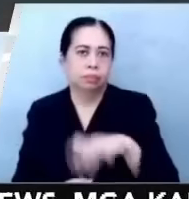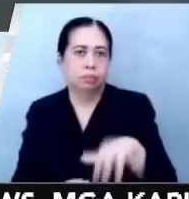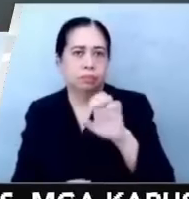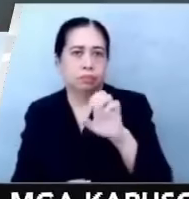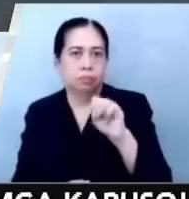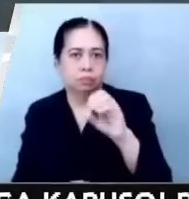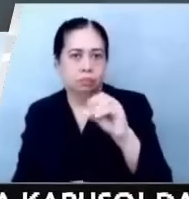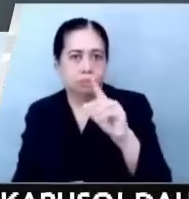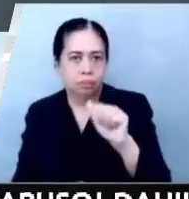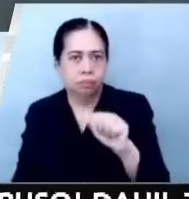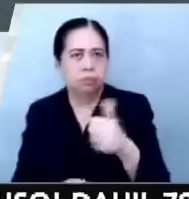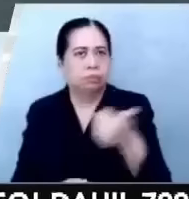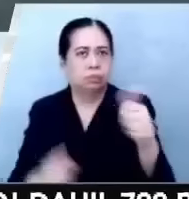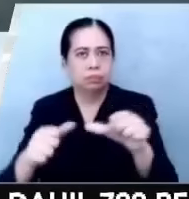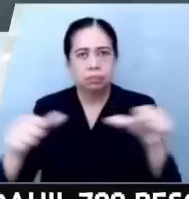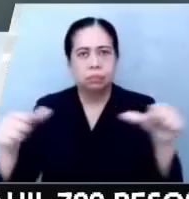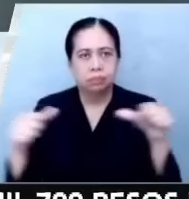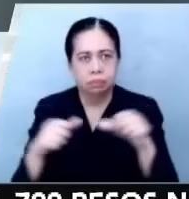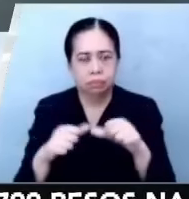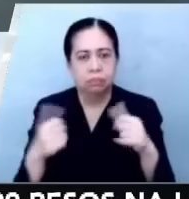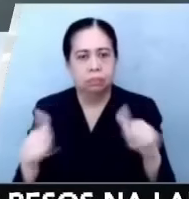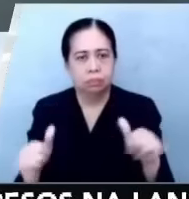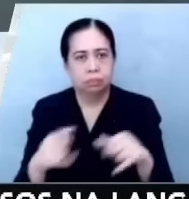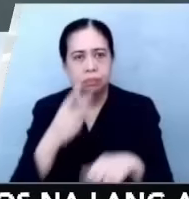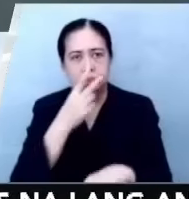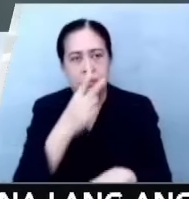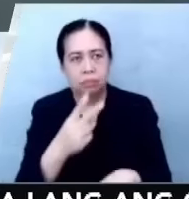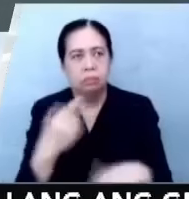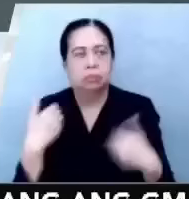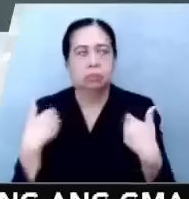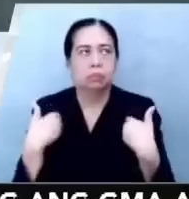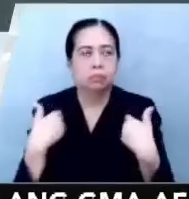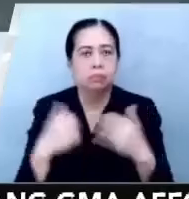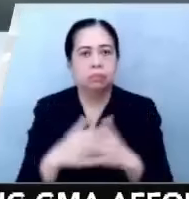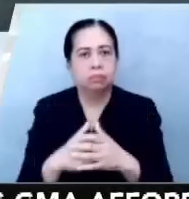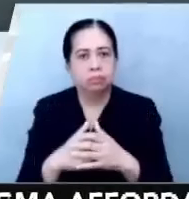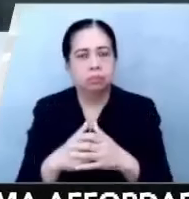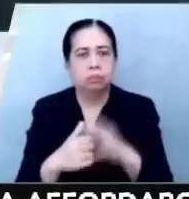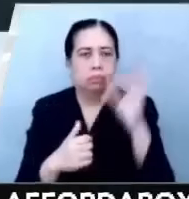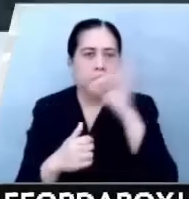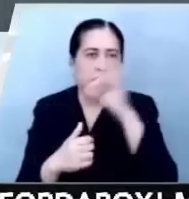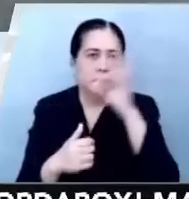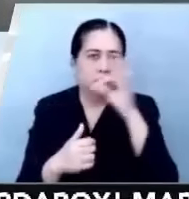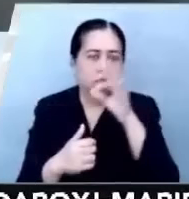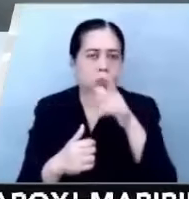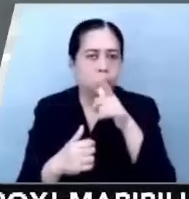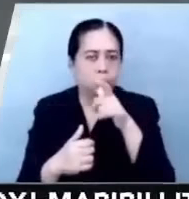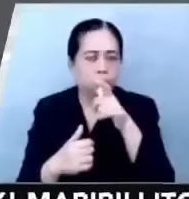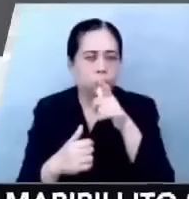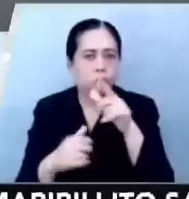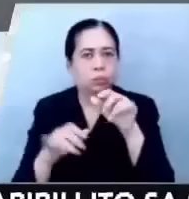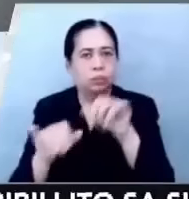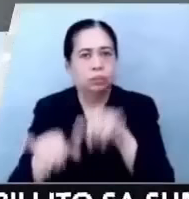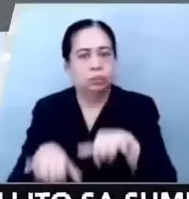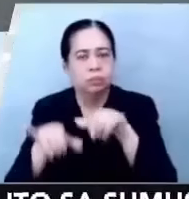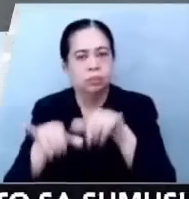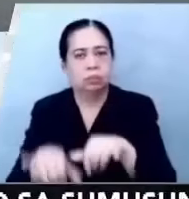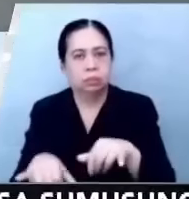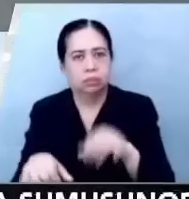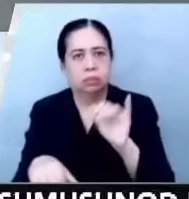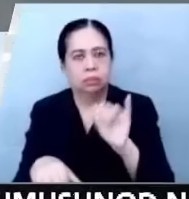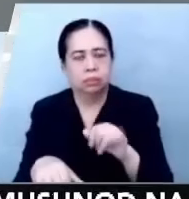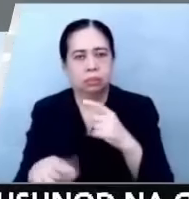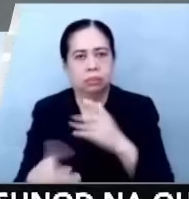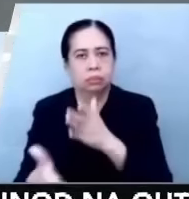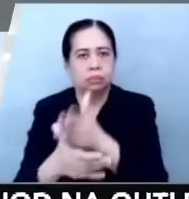areas kung saan makikita natin na mayroong mga mayos ng Pilipino na nagpapalagi dito. At yun ang pinupuntahan ng BFAR at